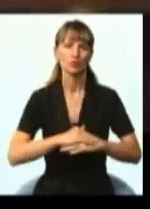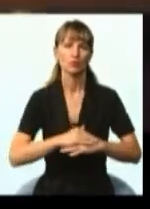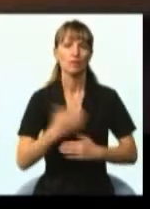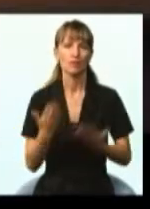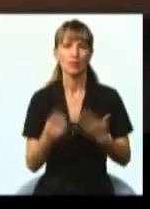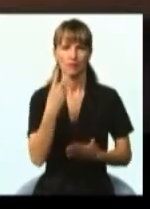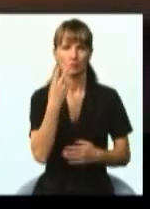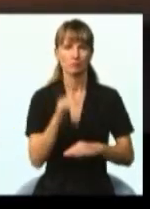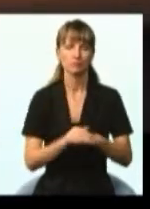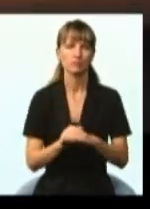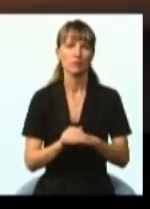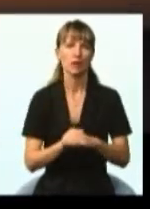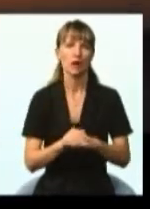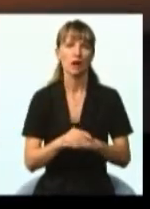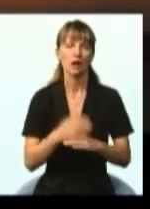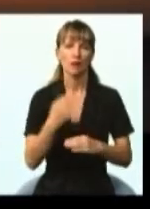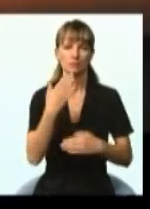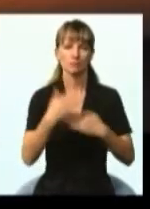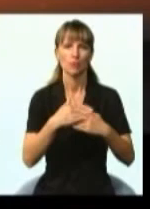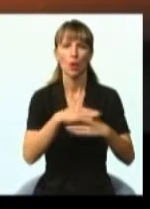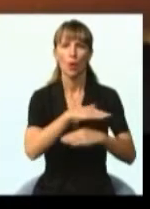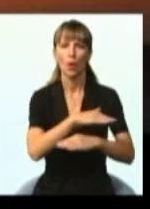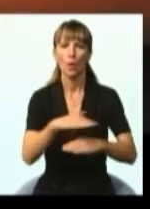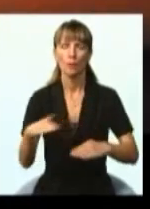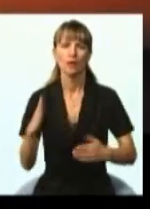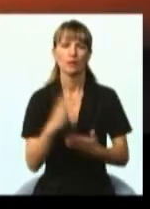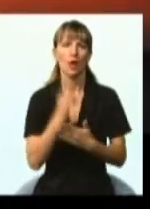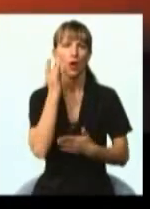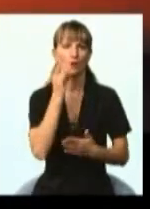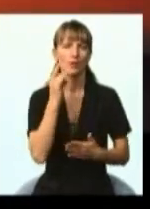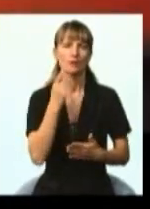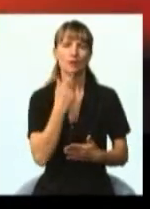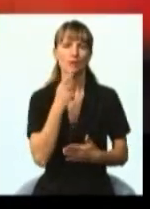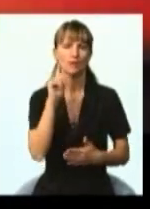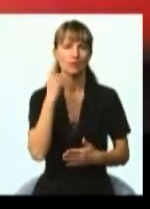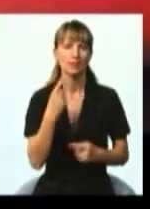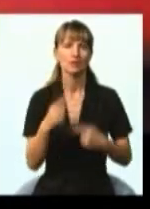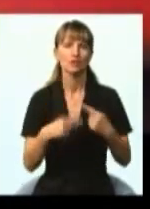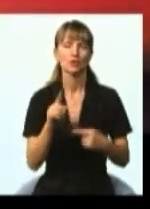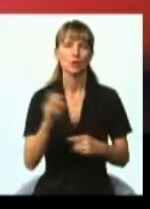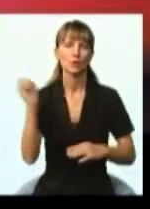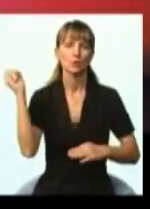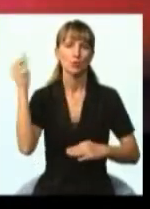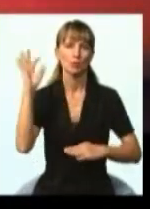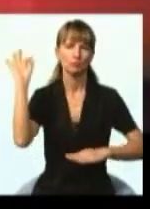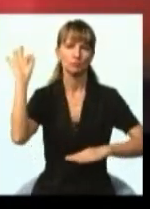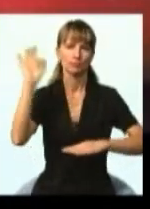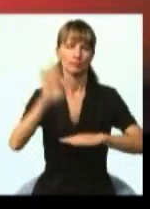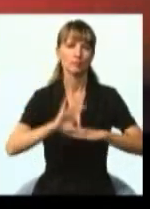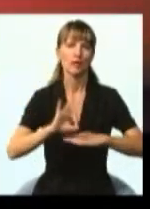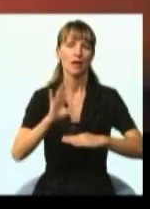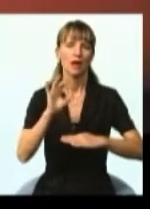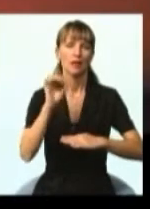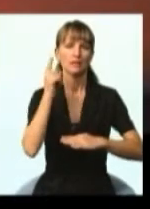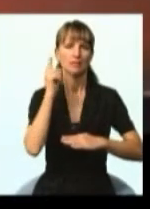напевно помічали, області над обрієм забарвлені в рожево-червоні кольори. Це через те, що сонечко на небосхилі зафарбовує